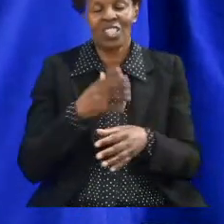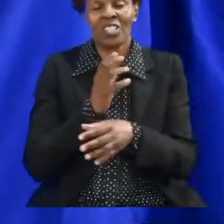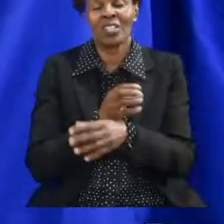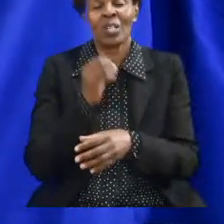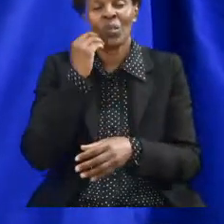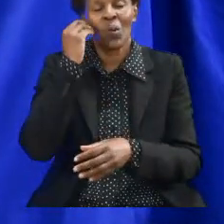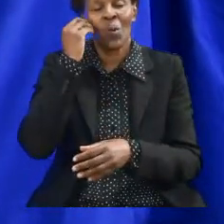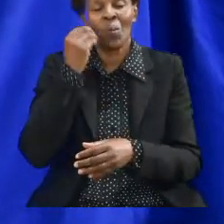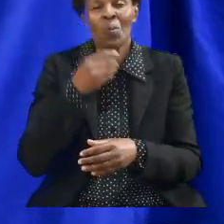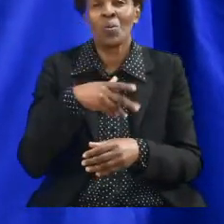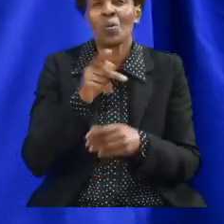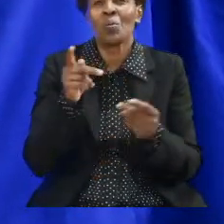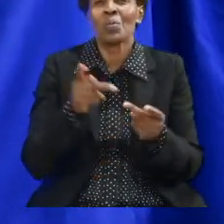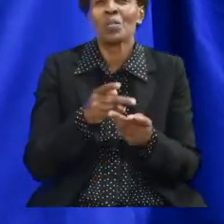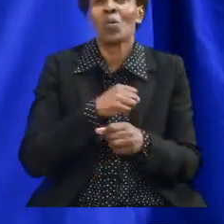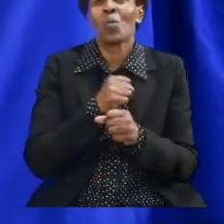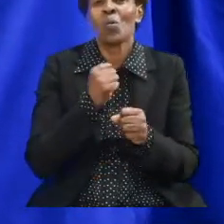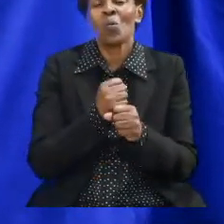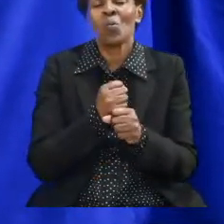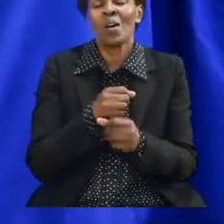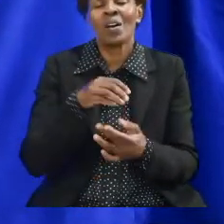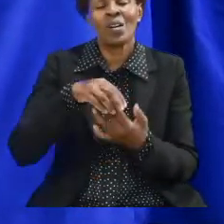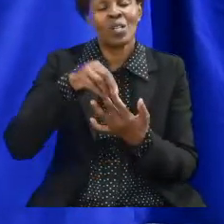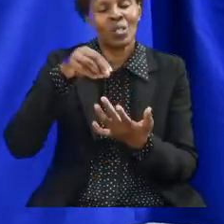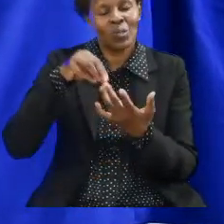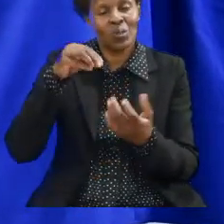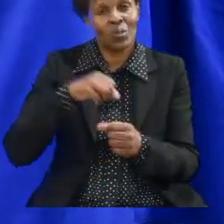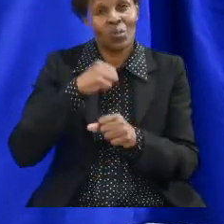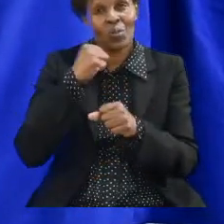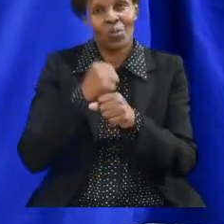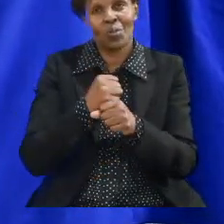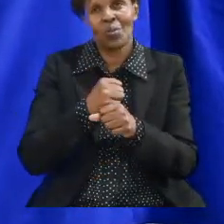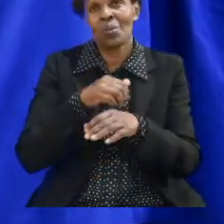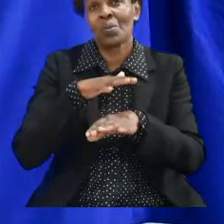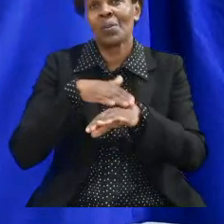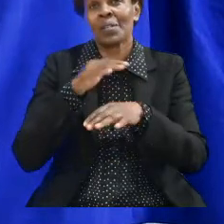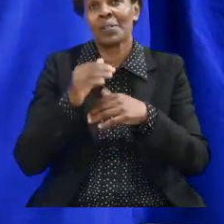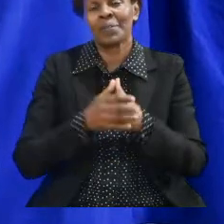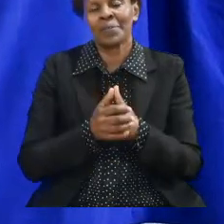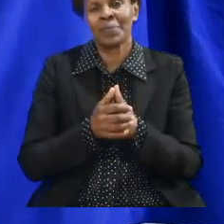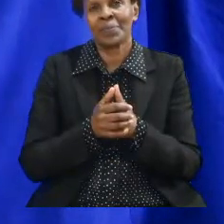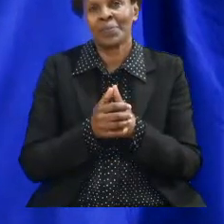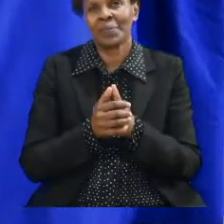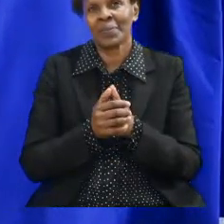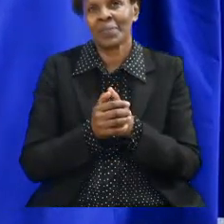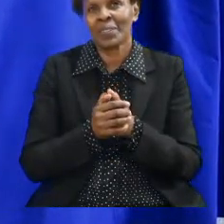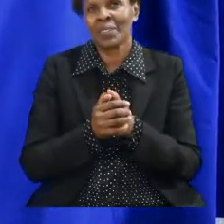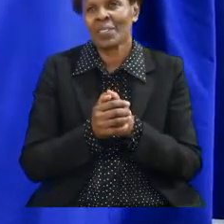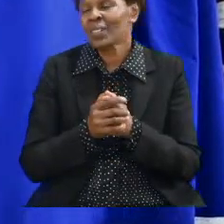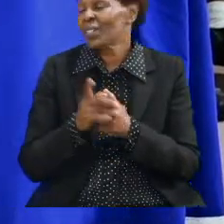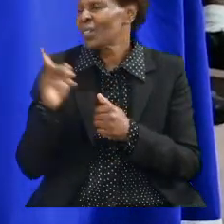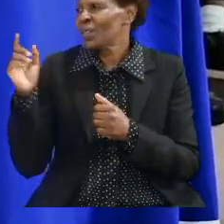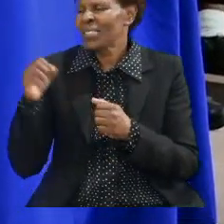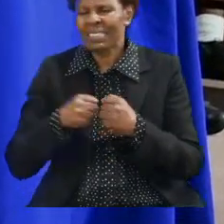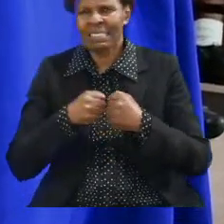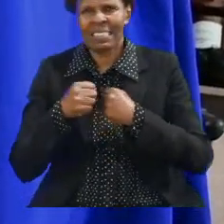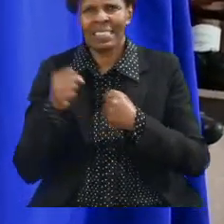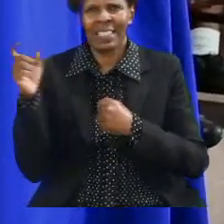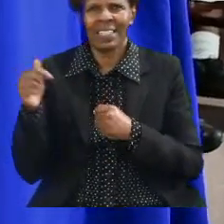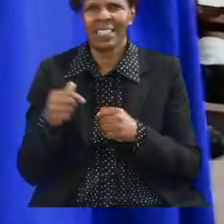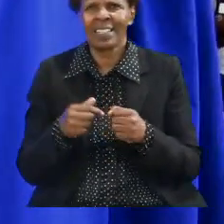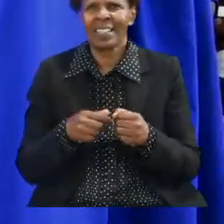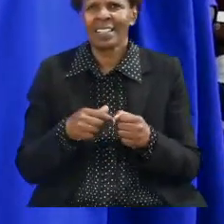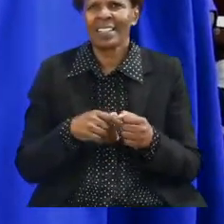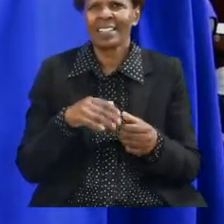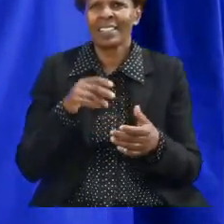we koriorutaga wera. Oshagore, wekaga, wega. Nigushiri odore wa challenge muno ni kuigua ati turi aciari